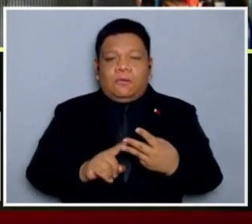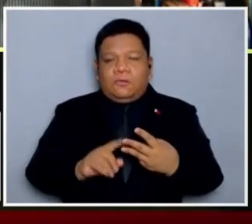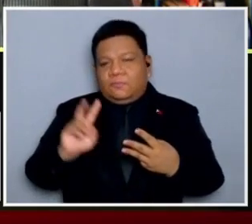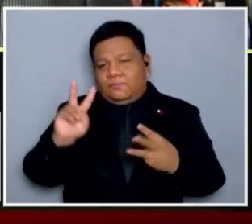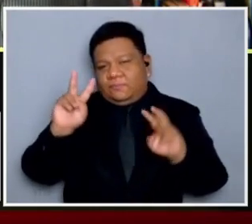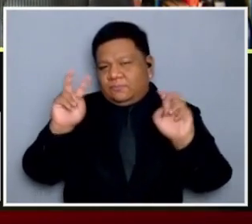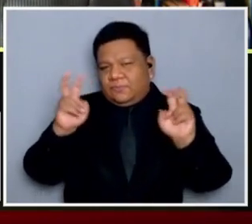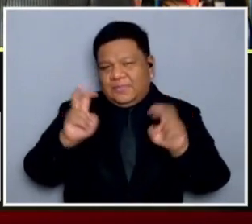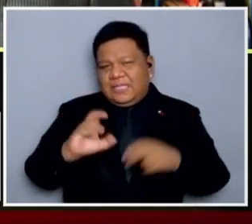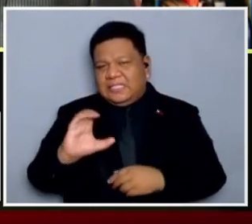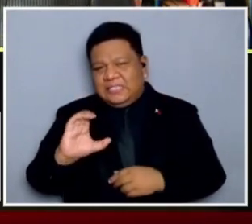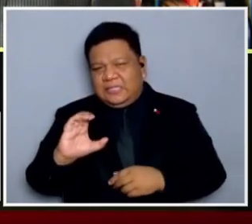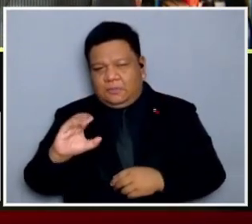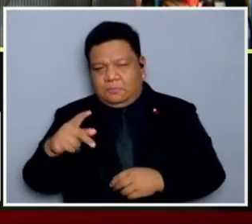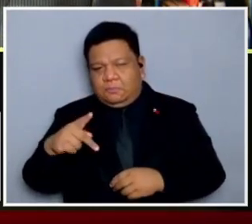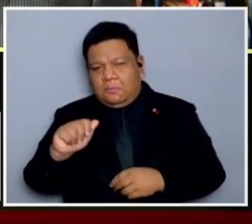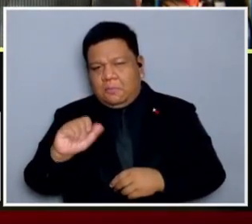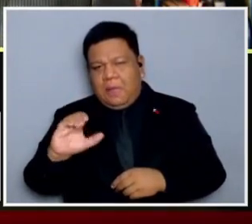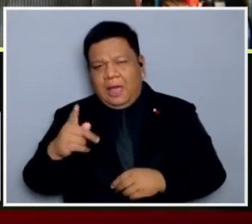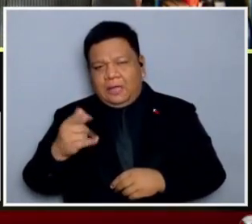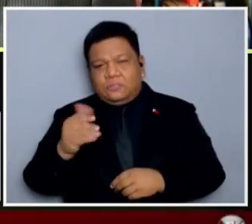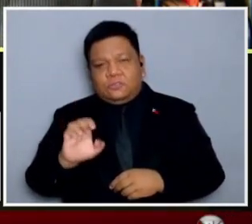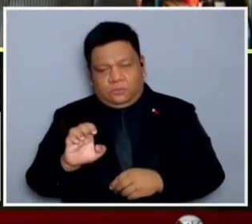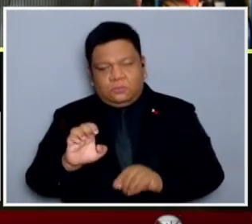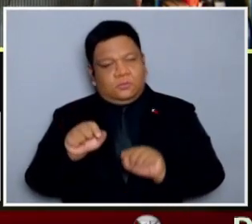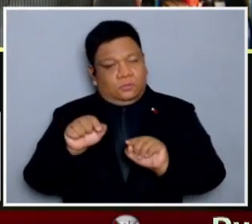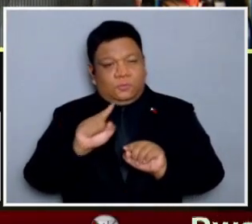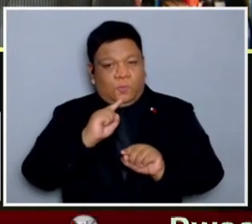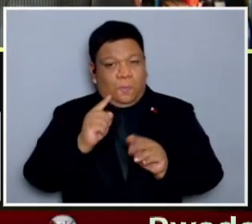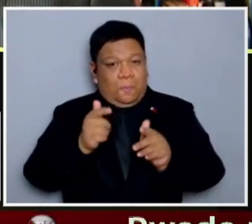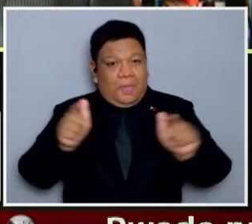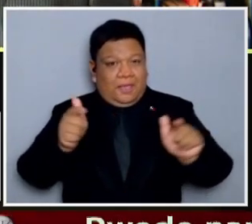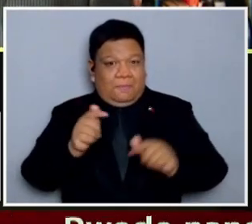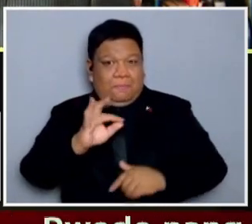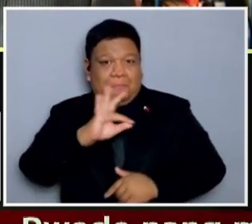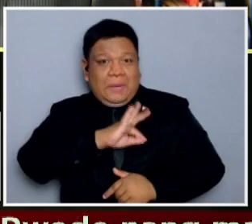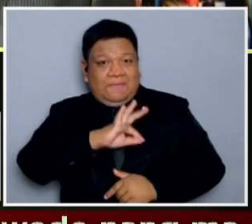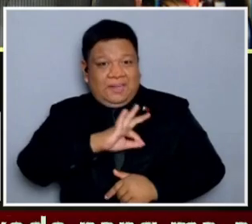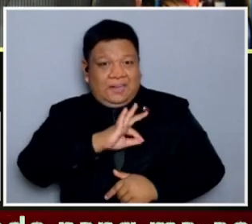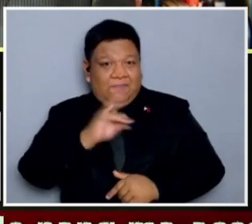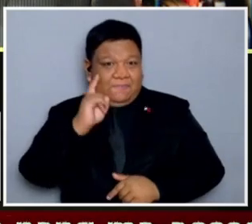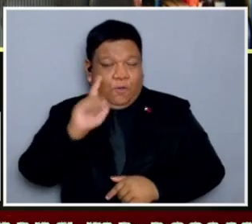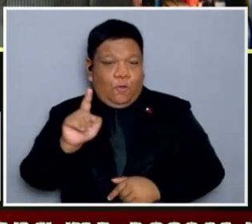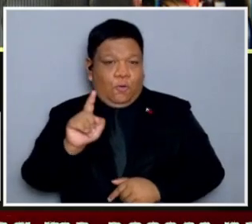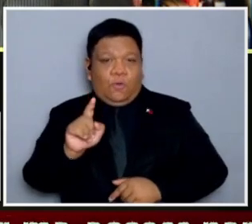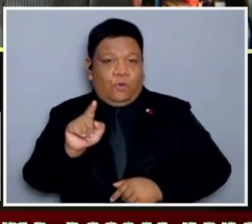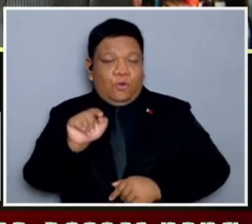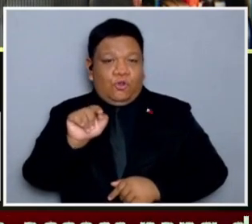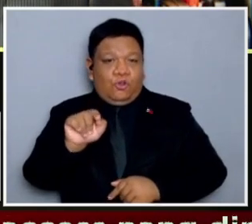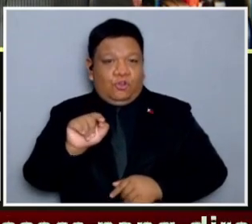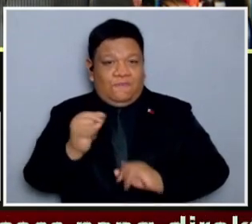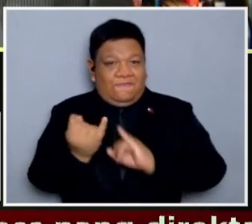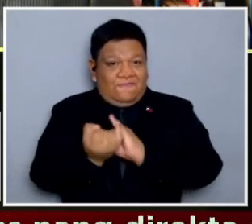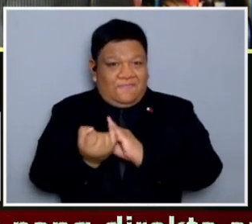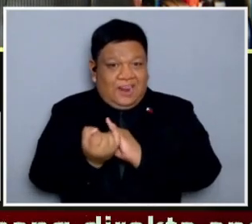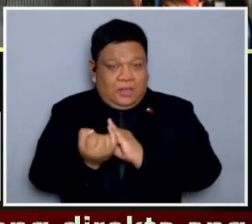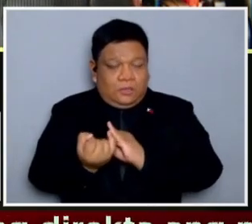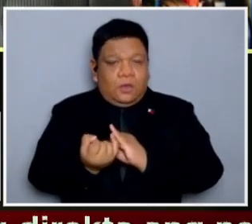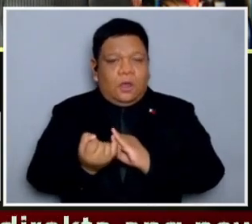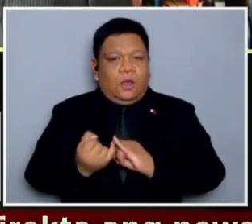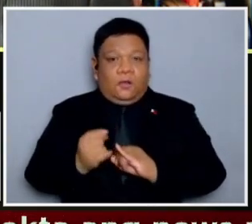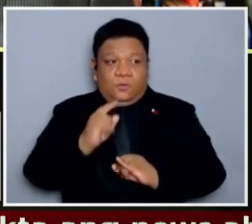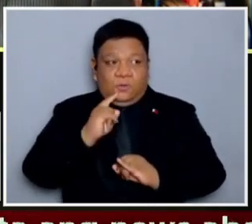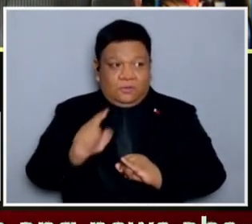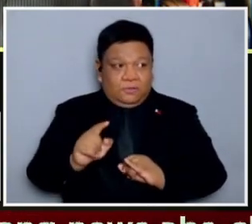na napakalaki ng mga contribution ng benefits nila from PhilHealth sa kanilang